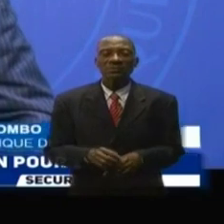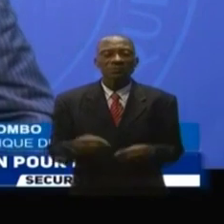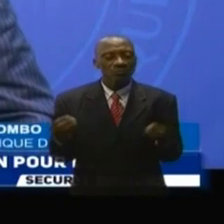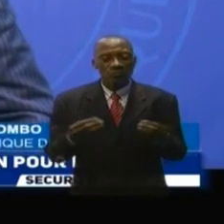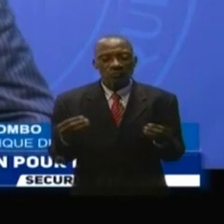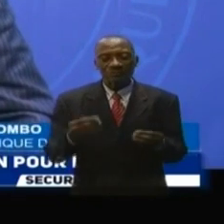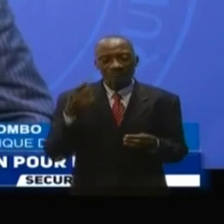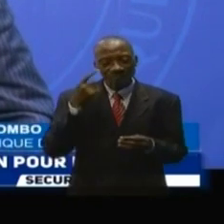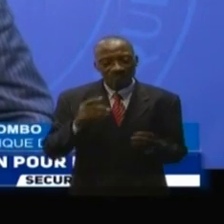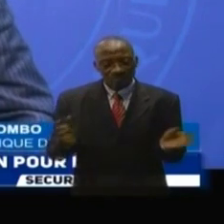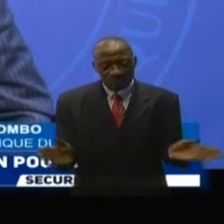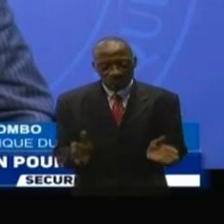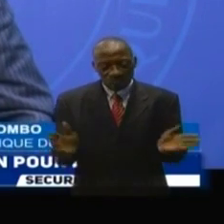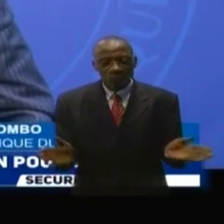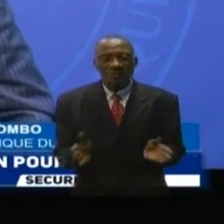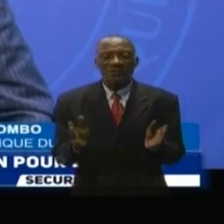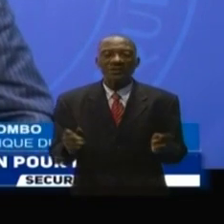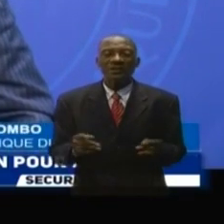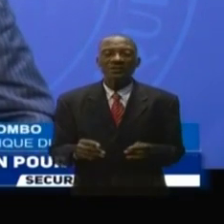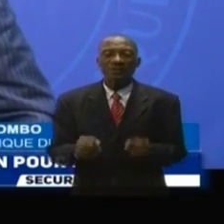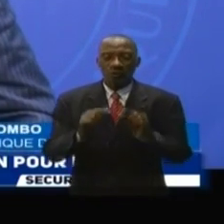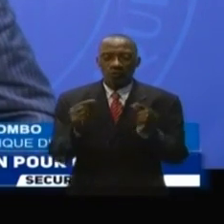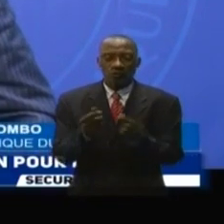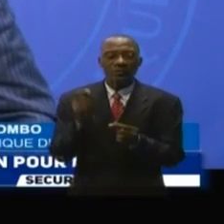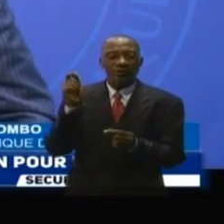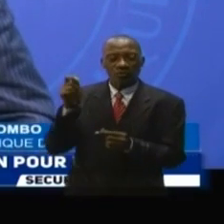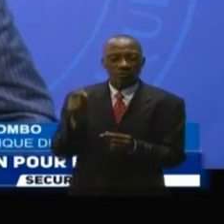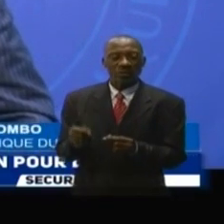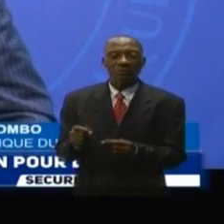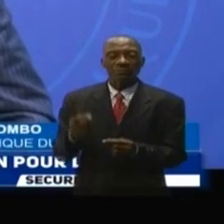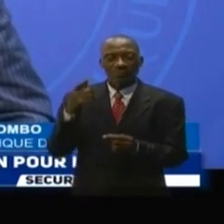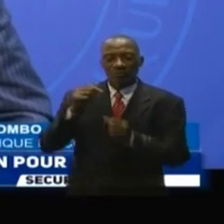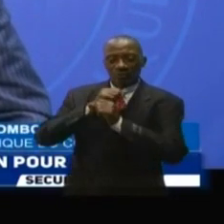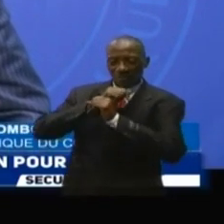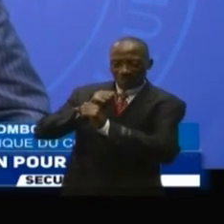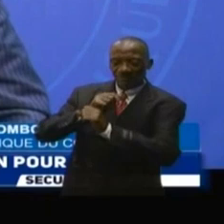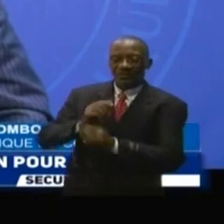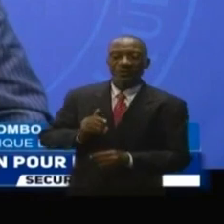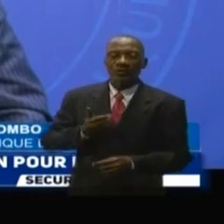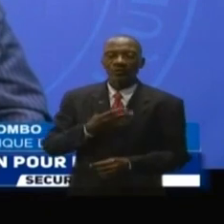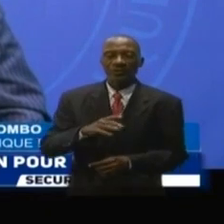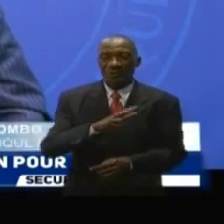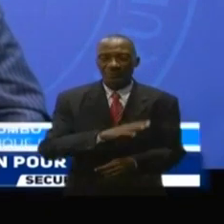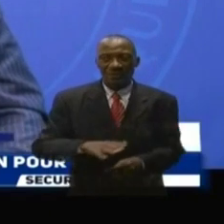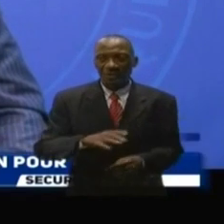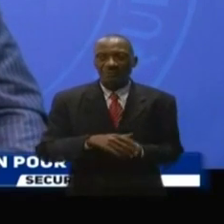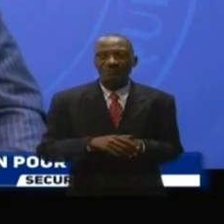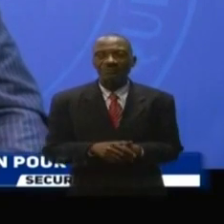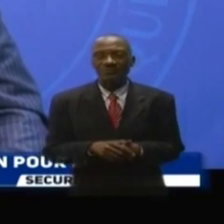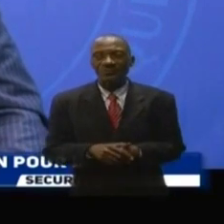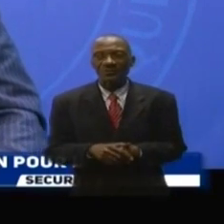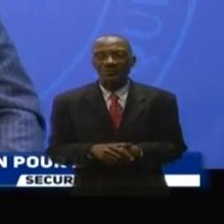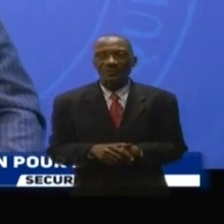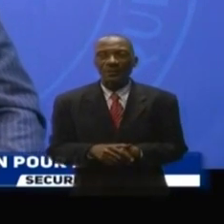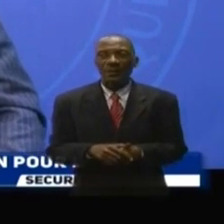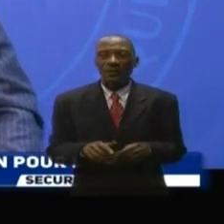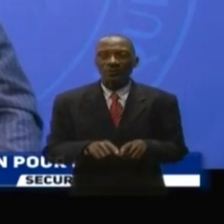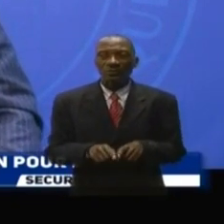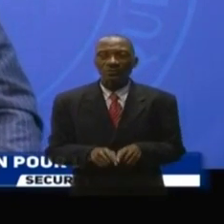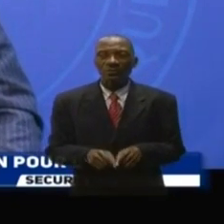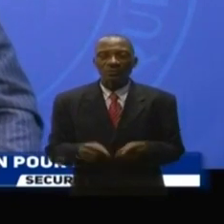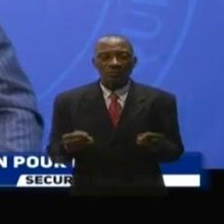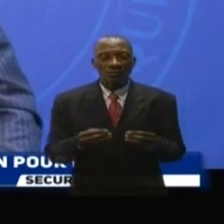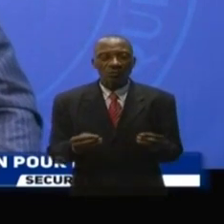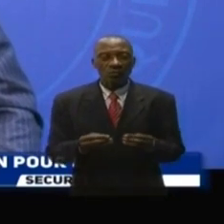à l'effort de guerre livré par nos forces de défense et de sécurité, et nombreux se pressent chaque jour